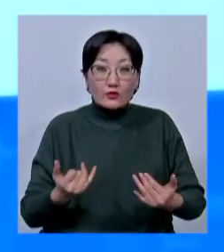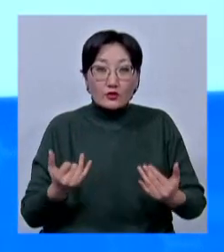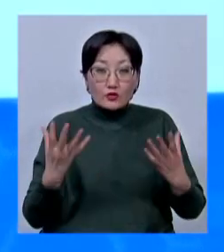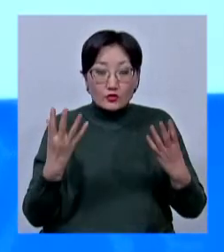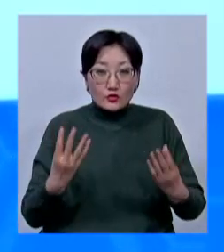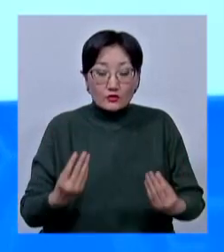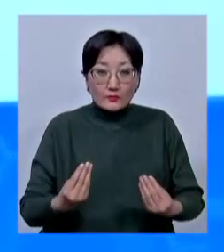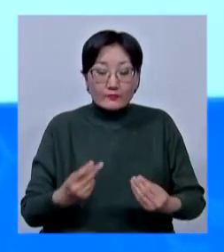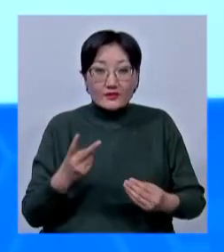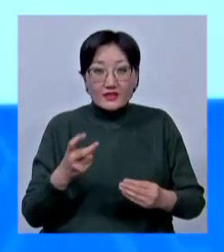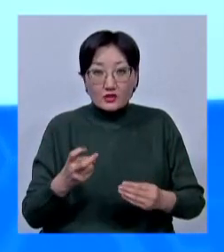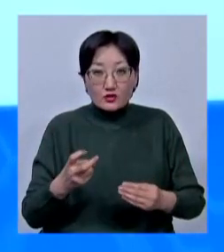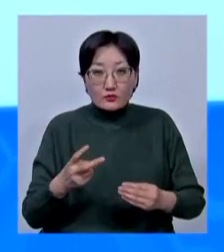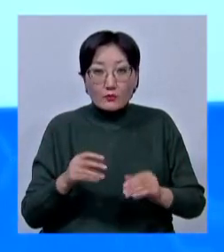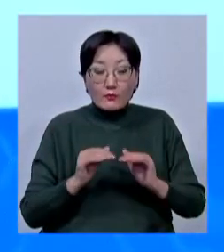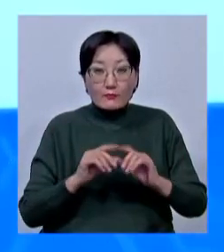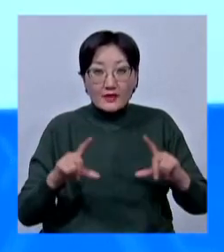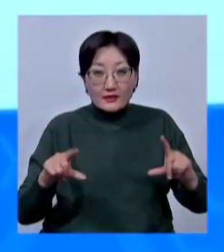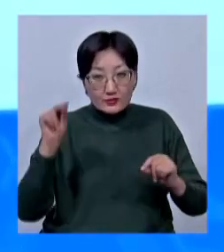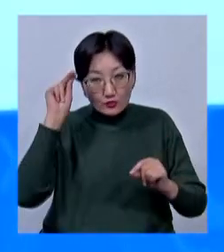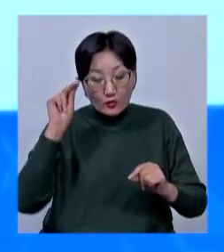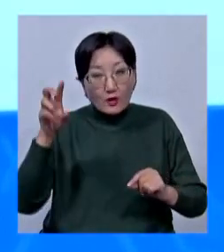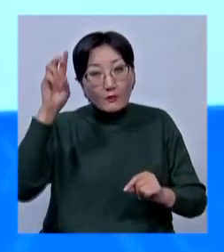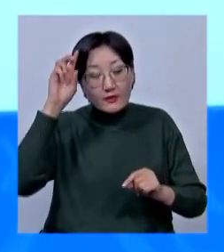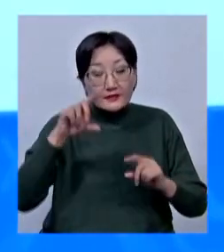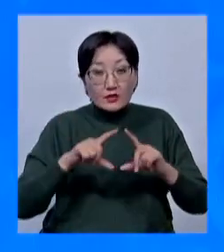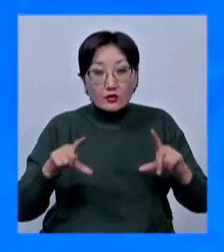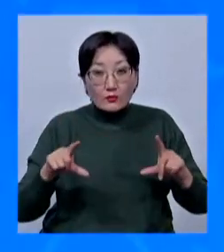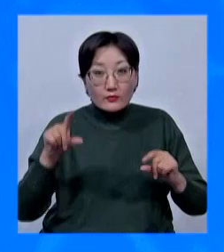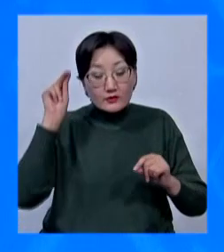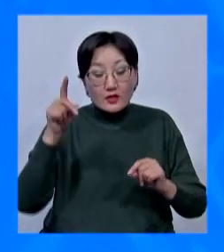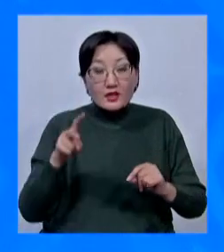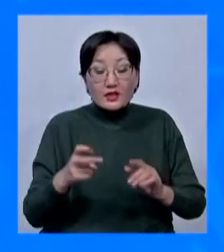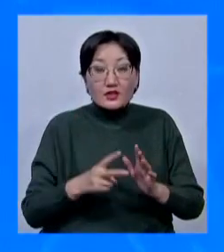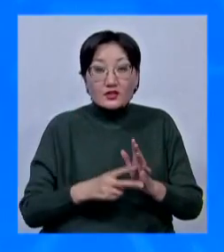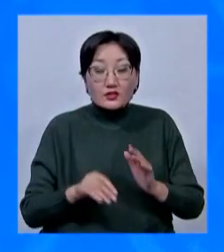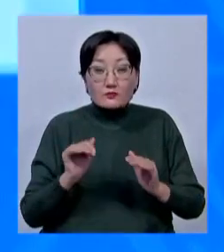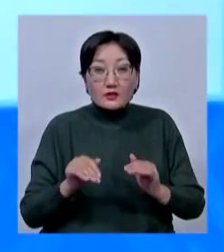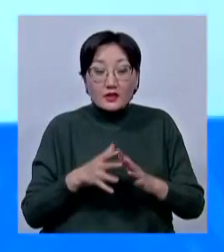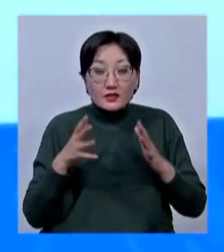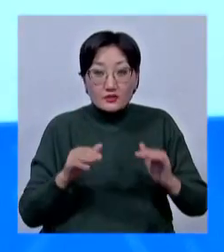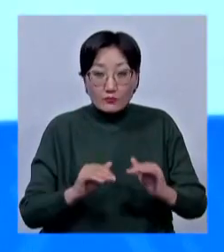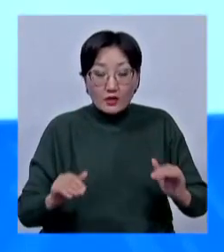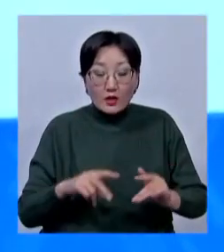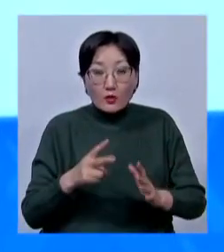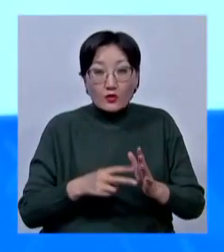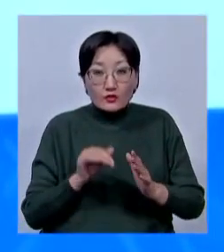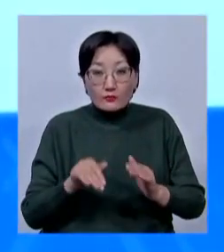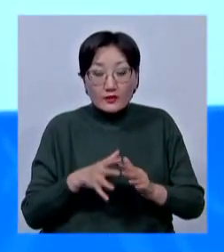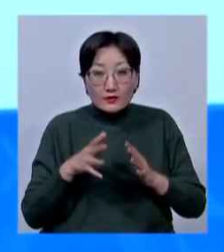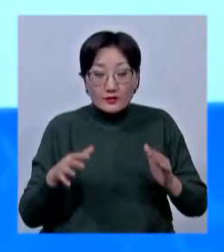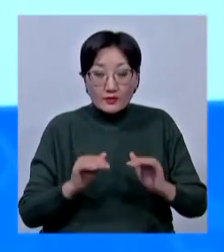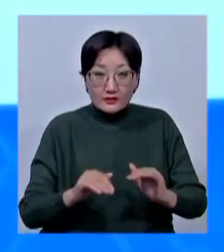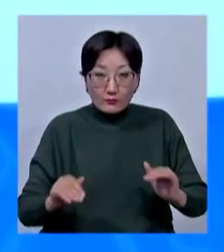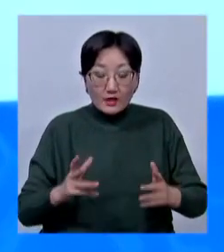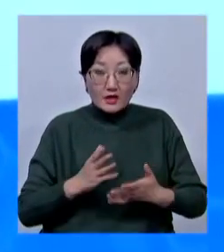таңда 200 мектеп, мемлекеттік мектеп, 270 мыңнан астам оқушысы бар, 17 мыңнан астам оқушысы